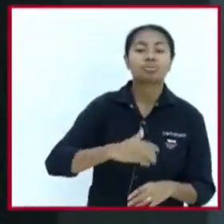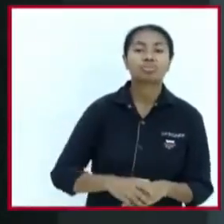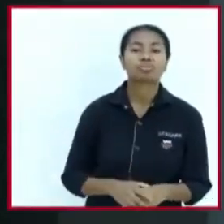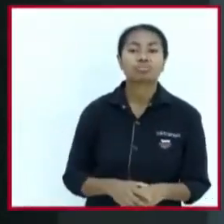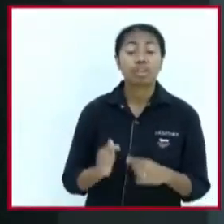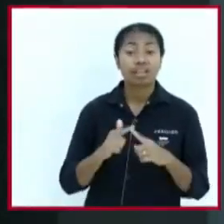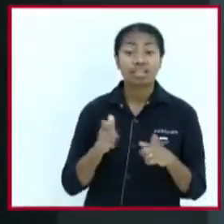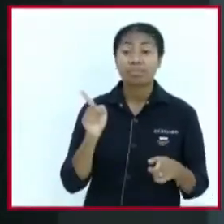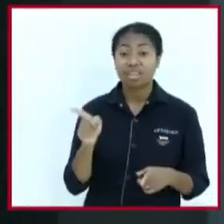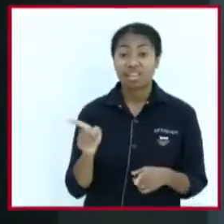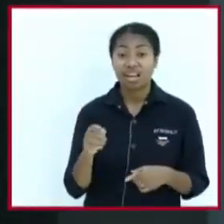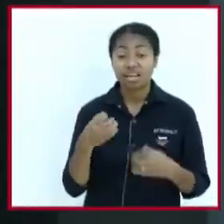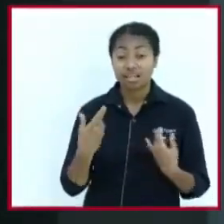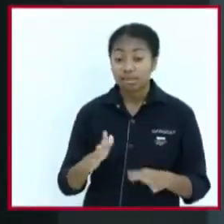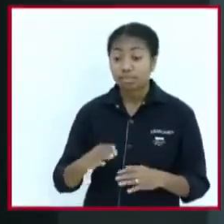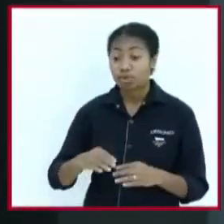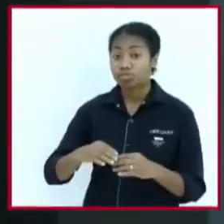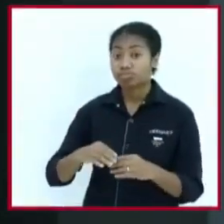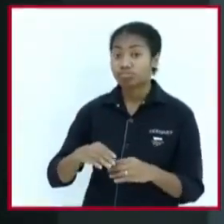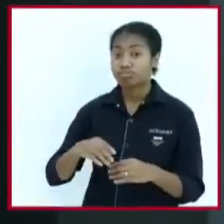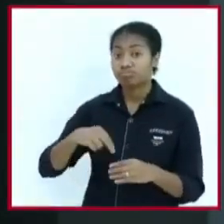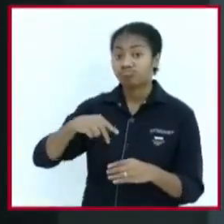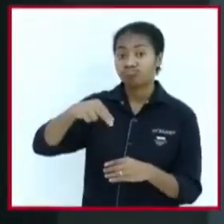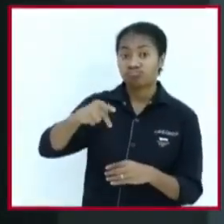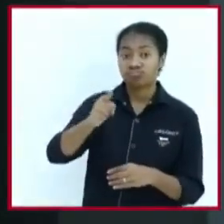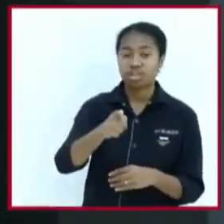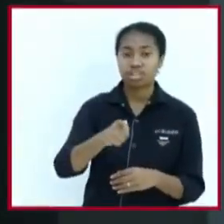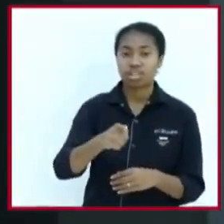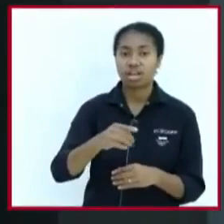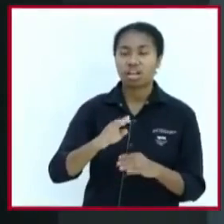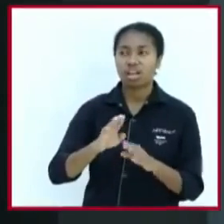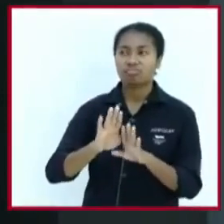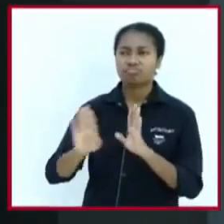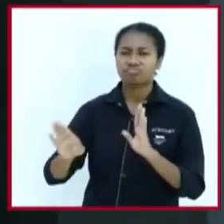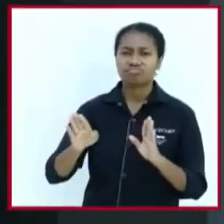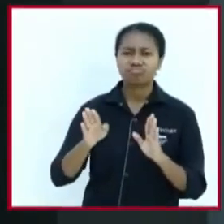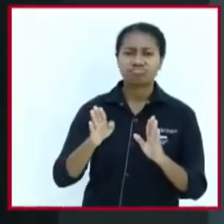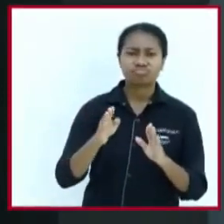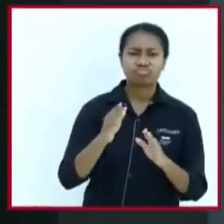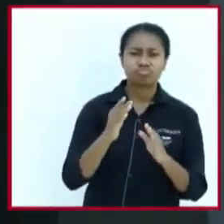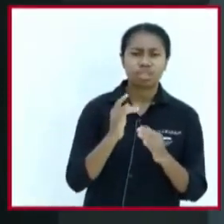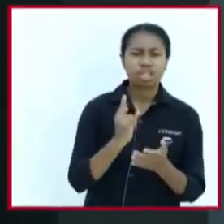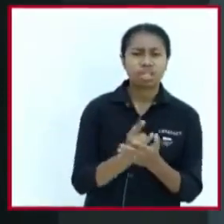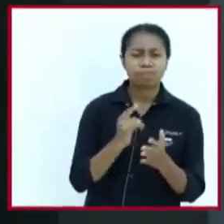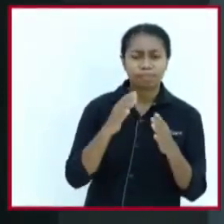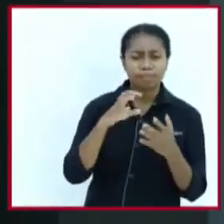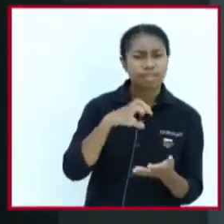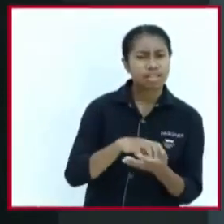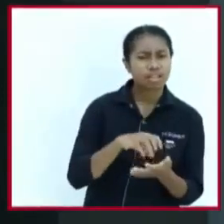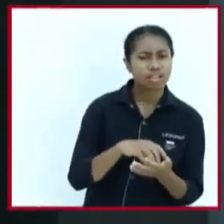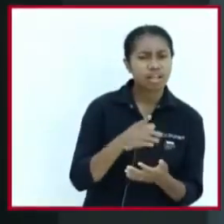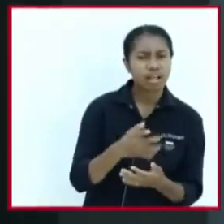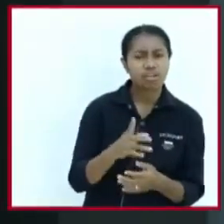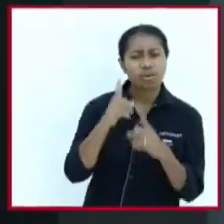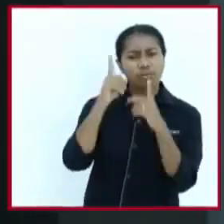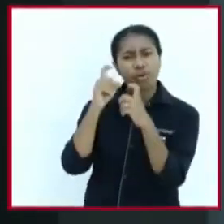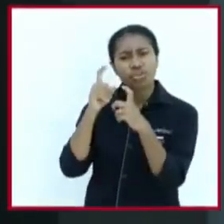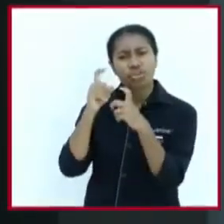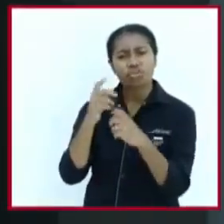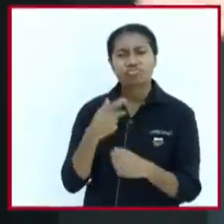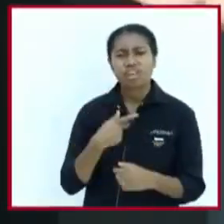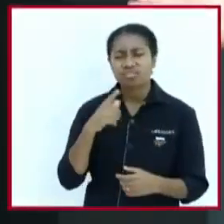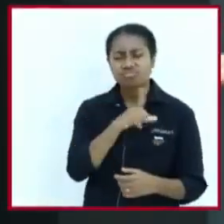Tapi dia sebelum pergi dia tinggalkan gambarnya fotonya jadi saya